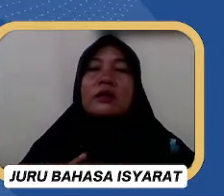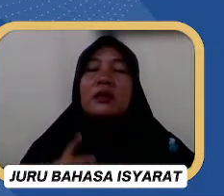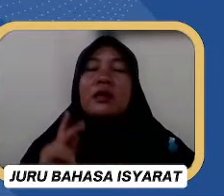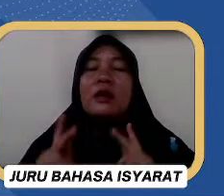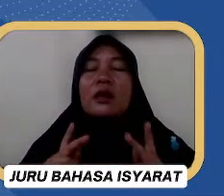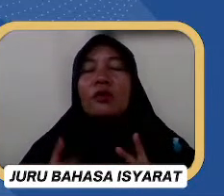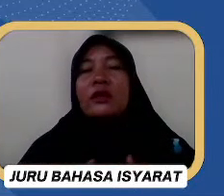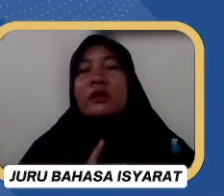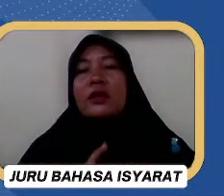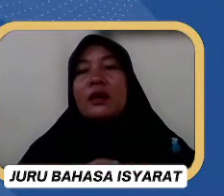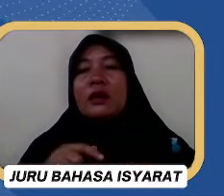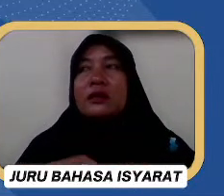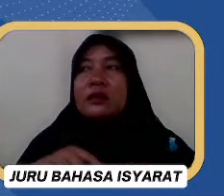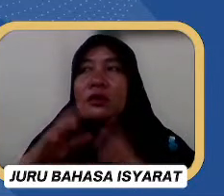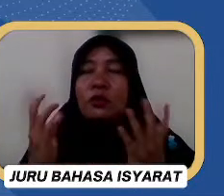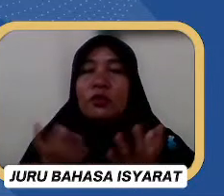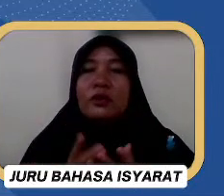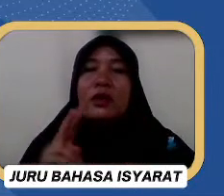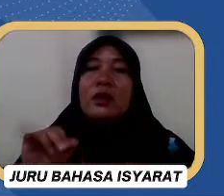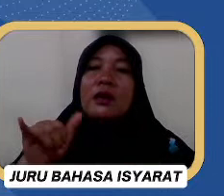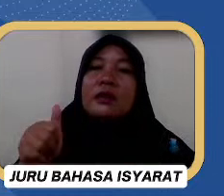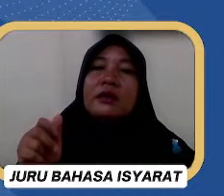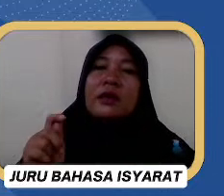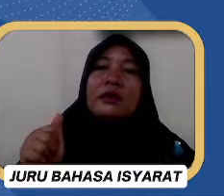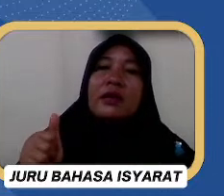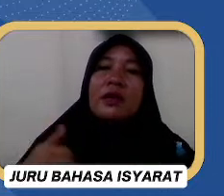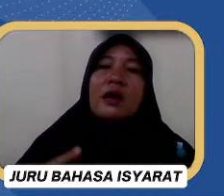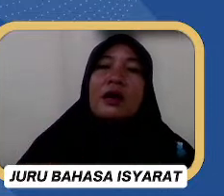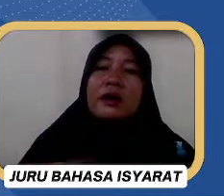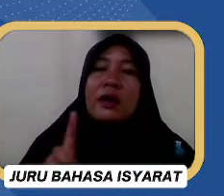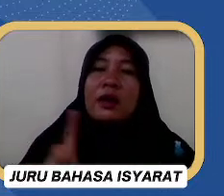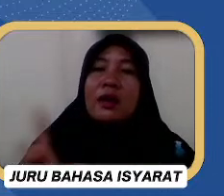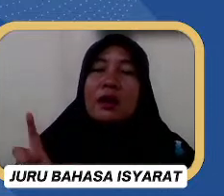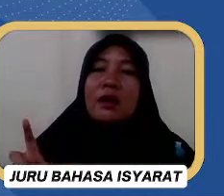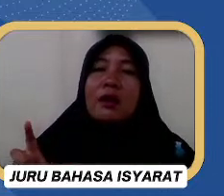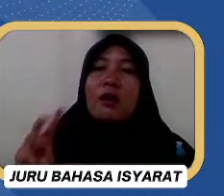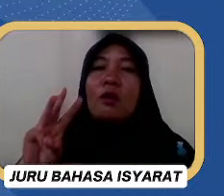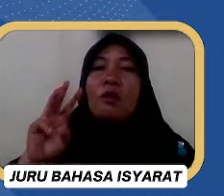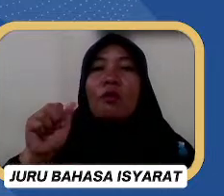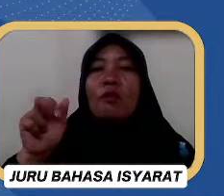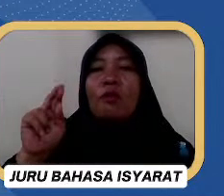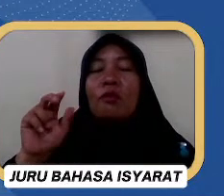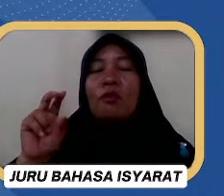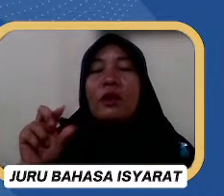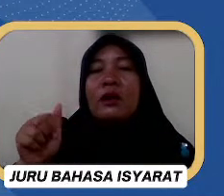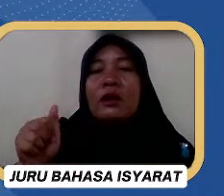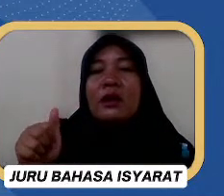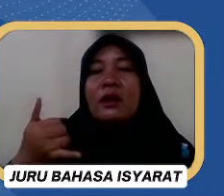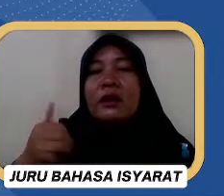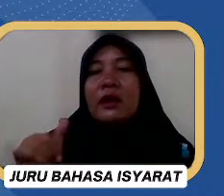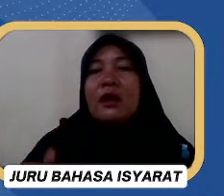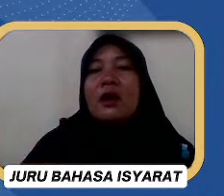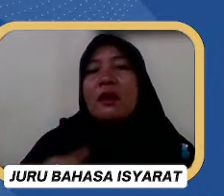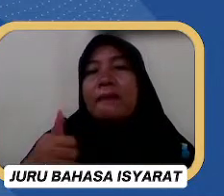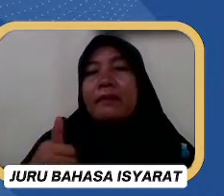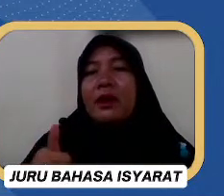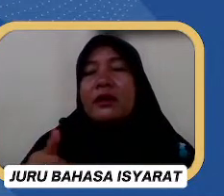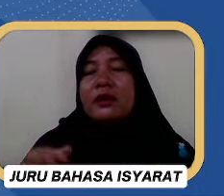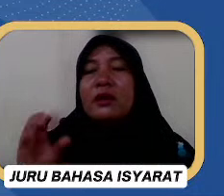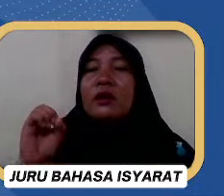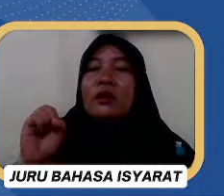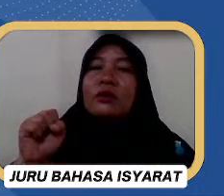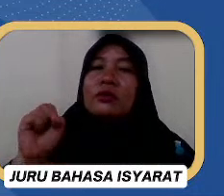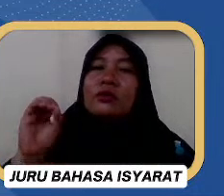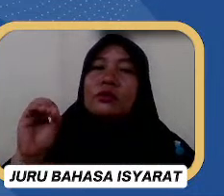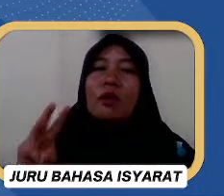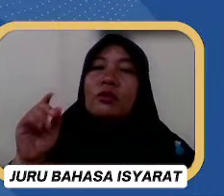itu tetap ramah. Tapi begitu kita masuk di ranah digital, kita melihat sebuah postingan, lalu melihat komentar, itu wow,